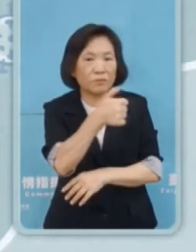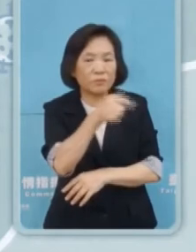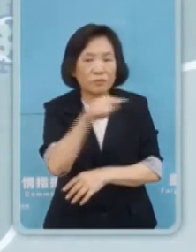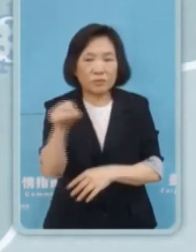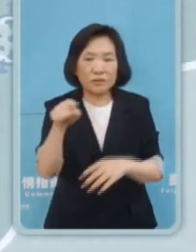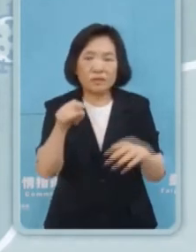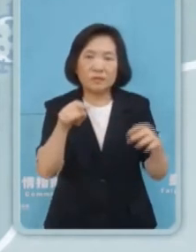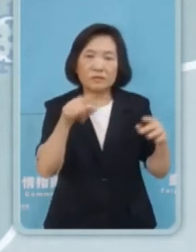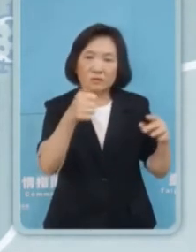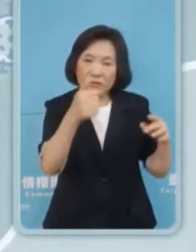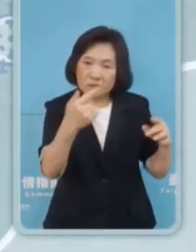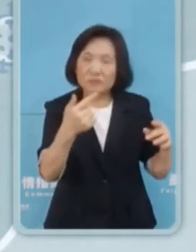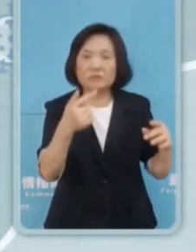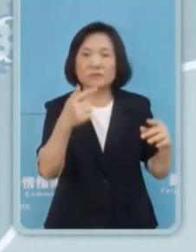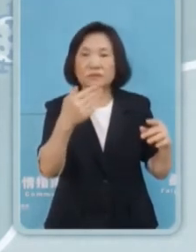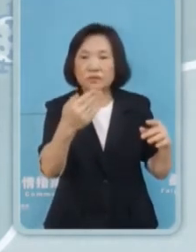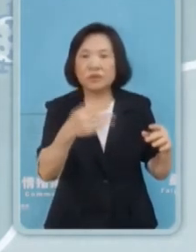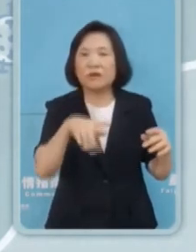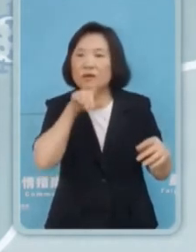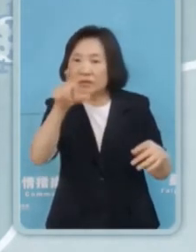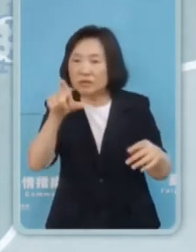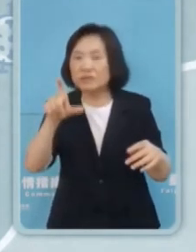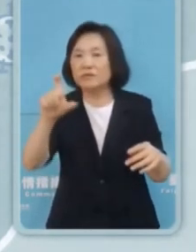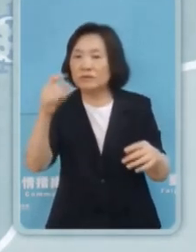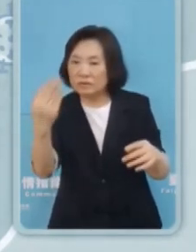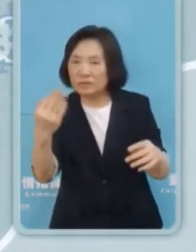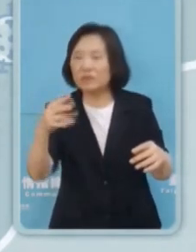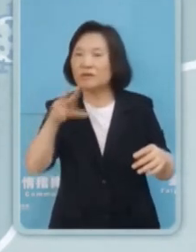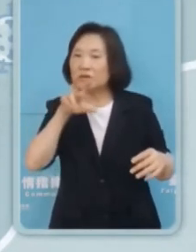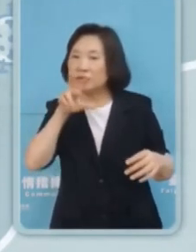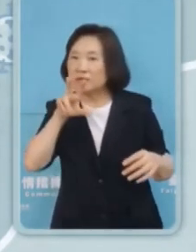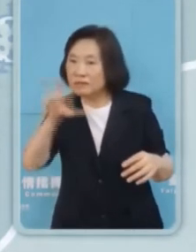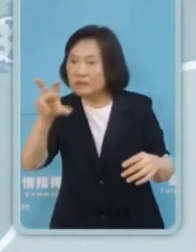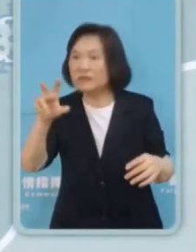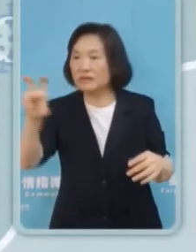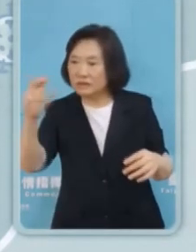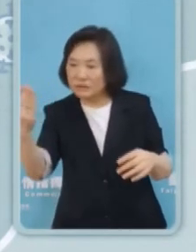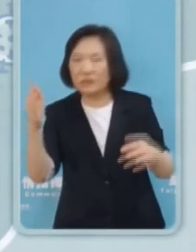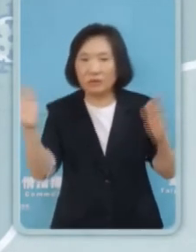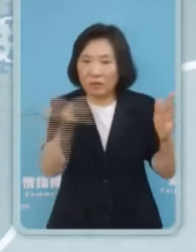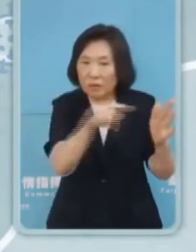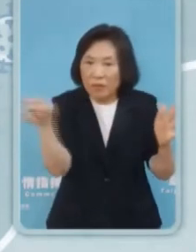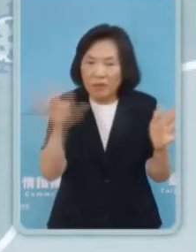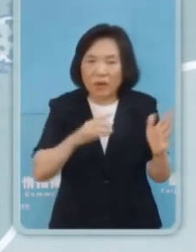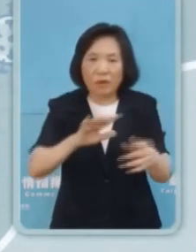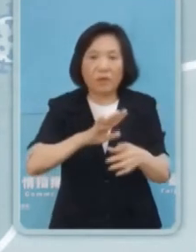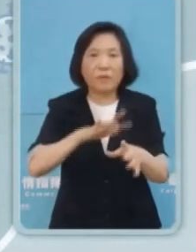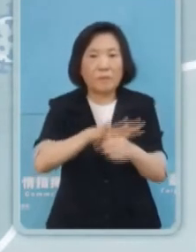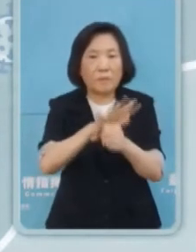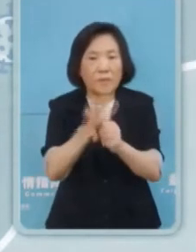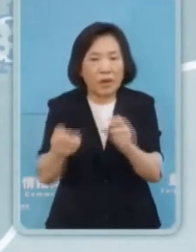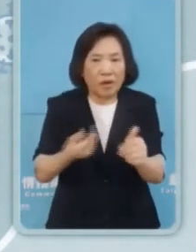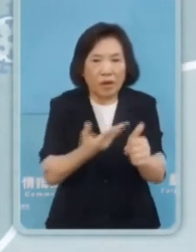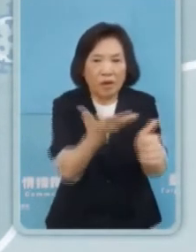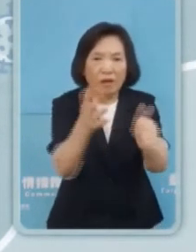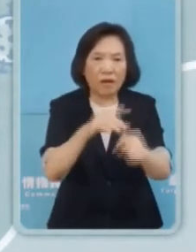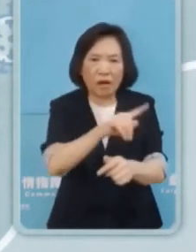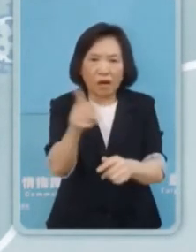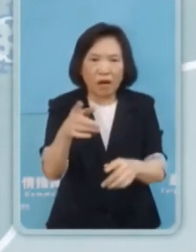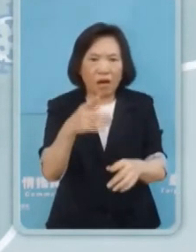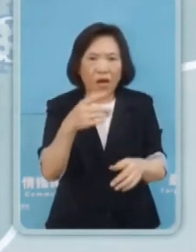50到59，60到69、70岁，哦，大概这个，所以这个新冠肺炎很明显是在高龄者